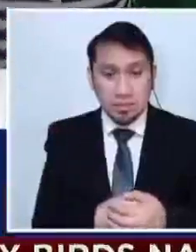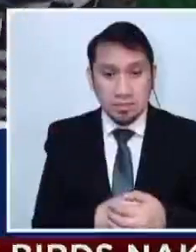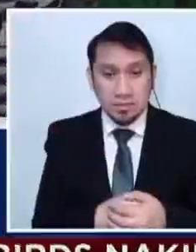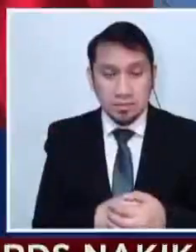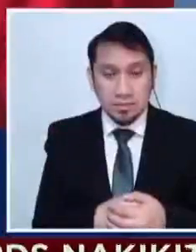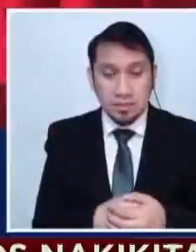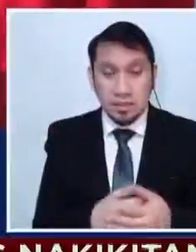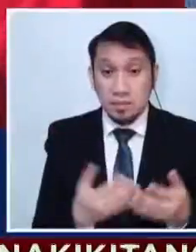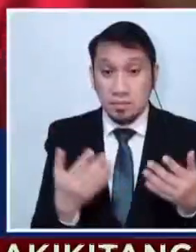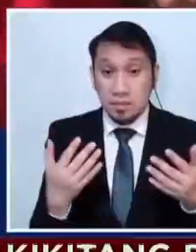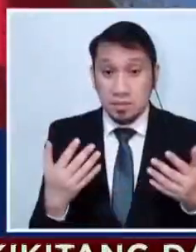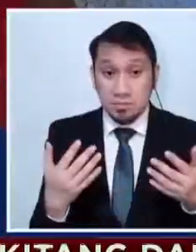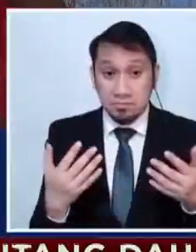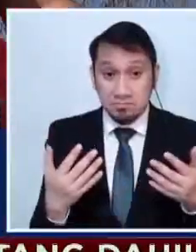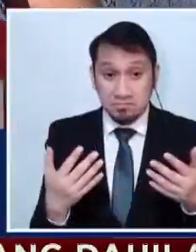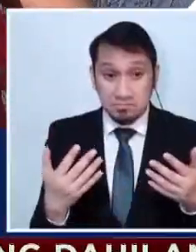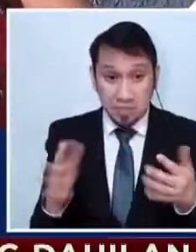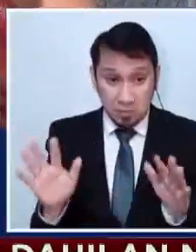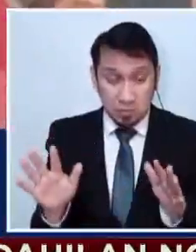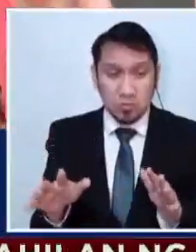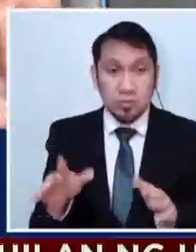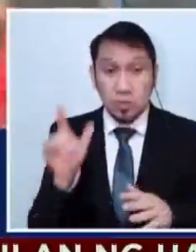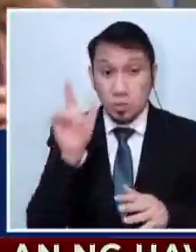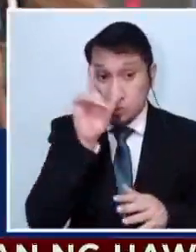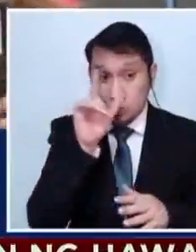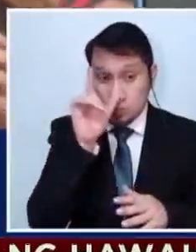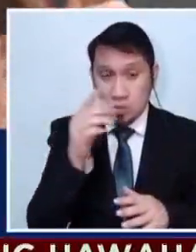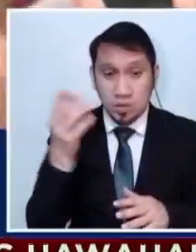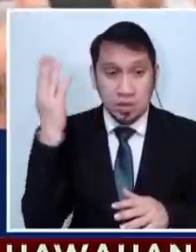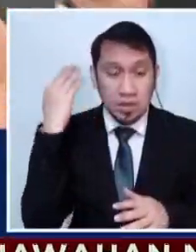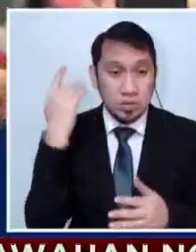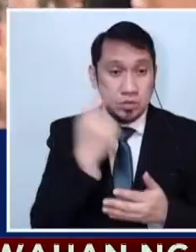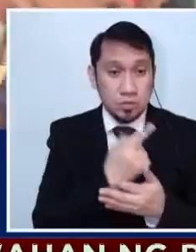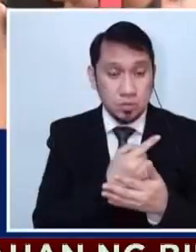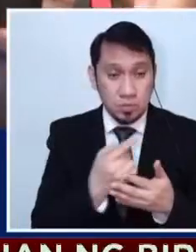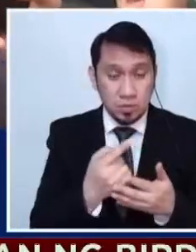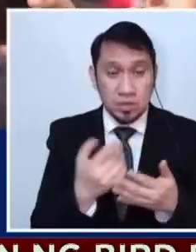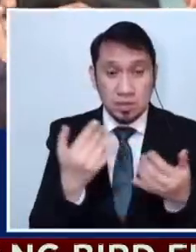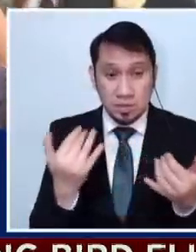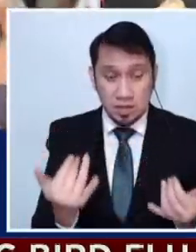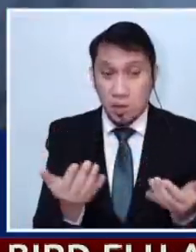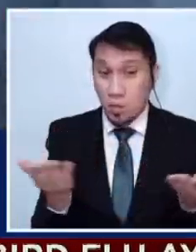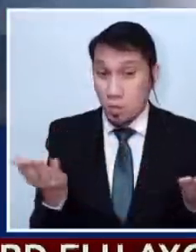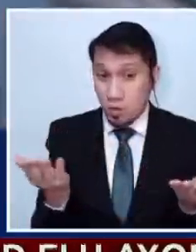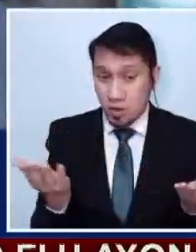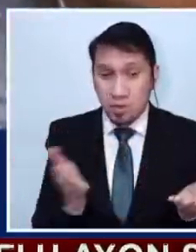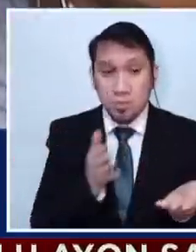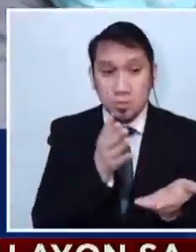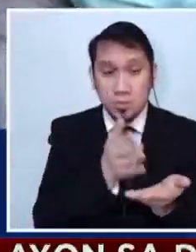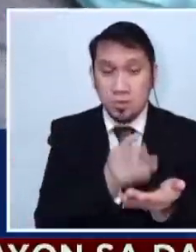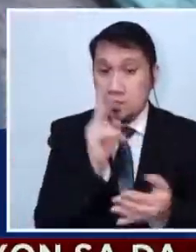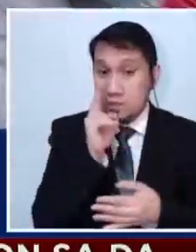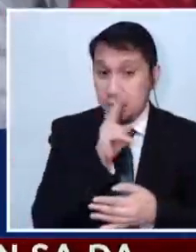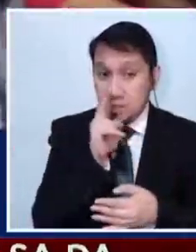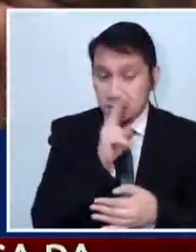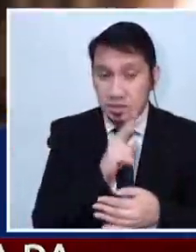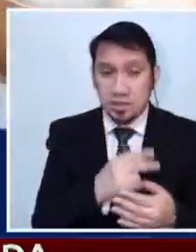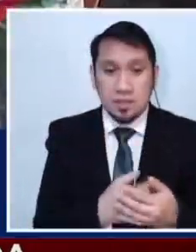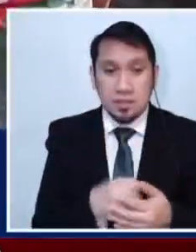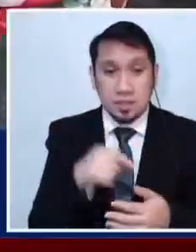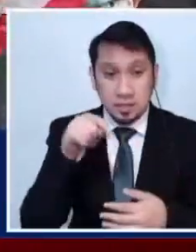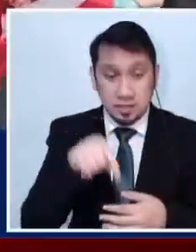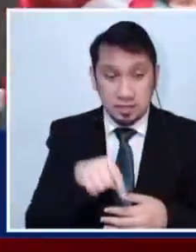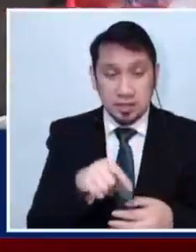Matapos mag-ikot sa Luzon noong nakaraang linggo, biyaheng Visayas naman ang tambalang Bongbong Marcos at Sara Duterte ngayong